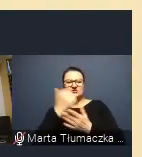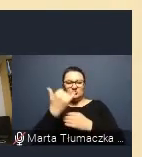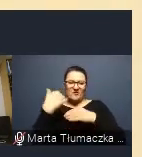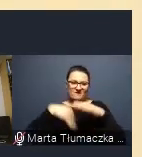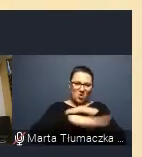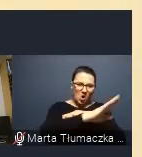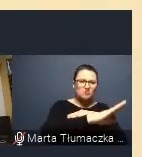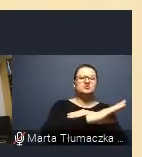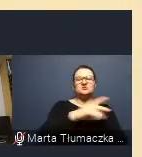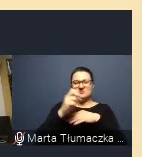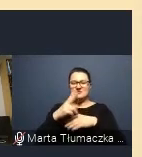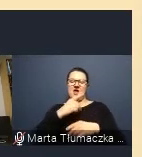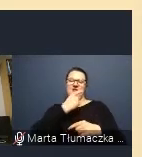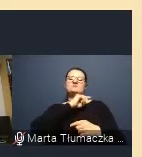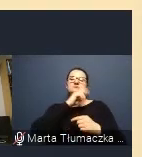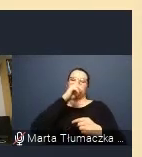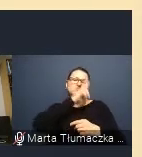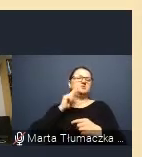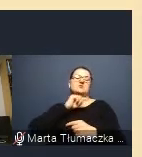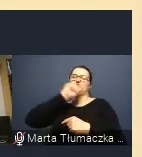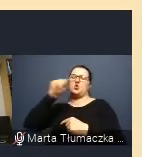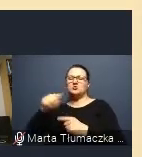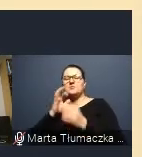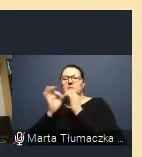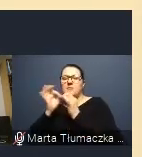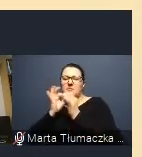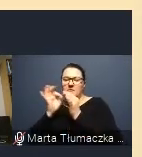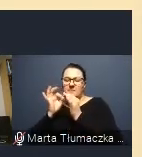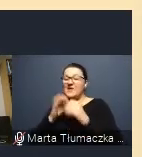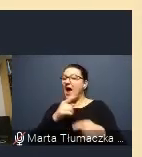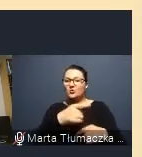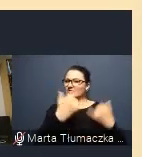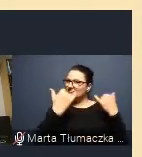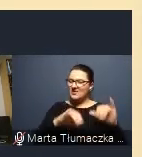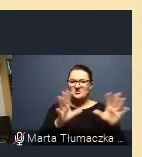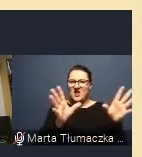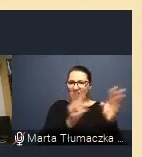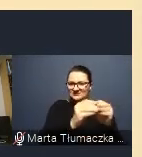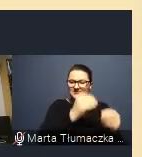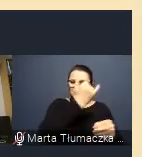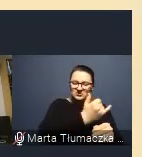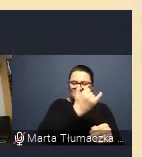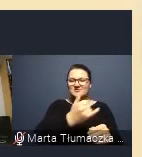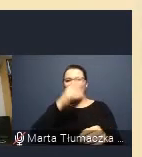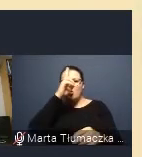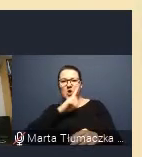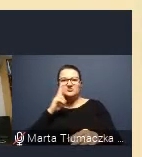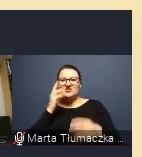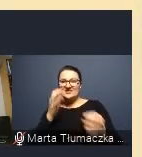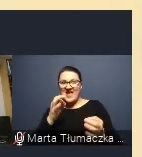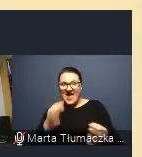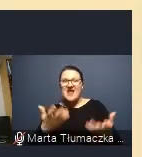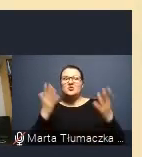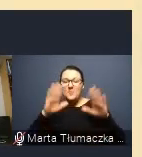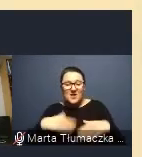tutaj oni byli, oni towarzyszyli dziecku i niejednokrotnie okazywało się, że dopiero teraz